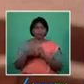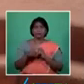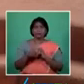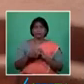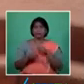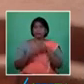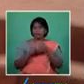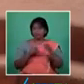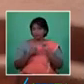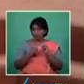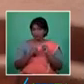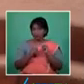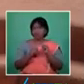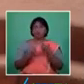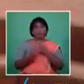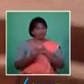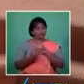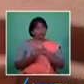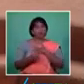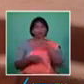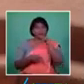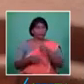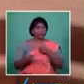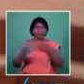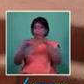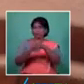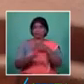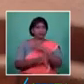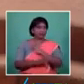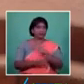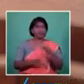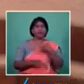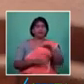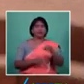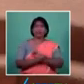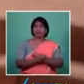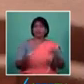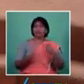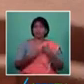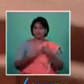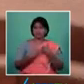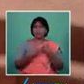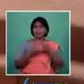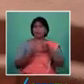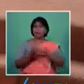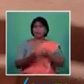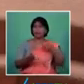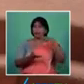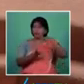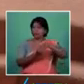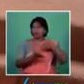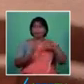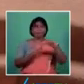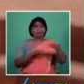වෙච්ච දේ තමයි මම මේ කිසි දෙයකට සම්බන්ධ කෙනෙක් නෙමෙයි මට එහෙම ඉඩමක් ඇත්තෙත් නැහැ ඔය කියන ප්‍රාදේශීය ලේකම් කොට්ටාසේවත්